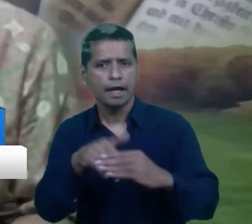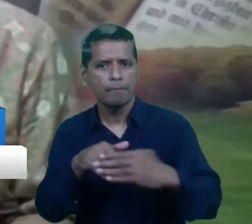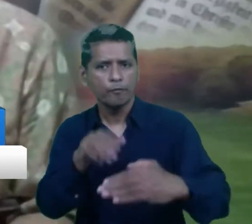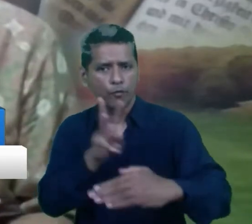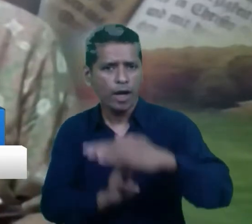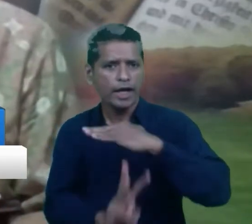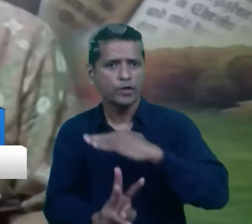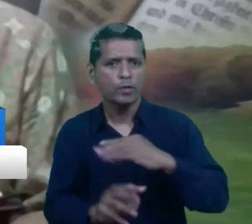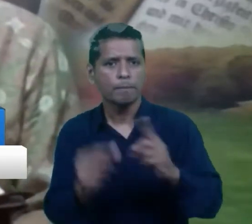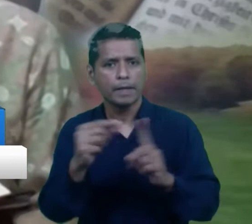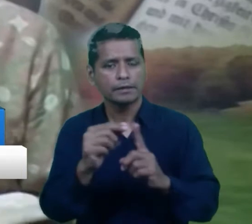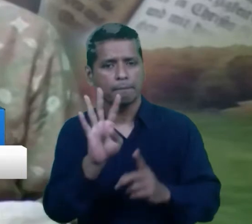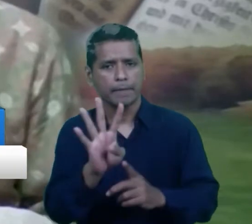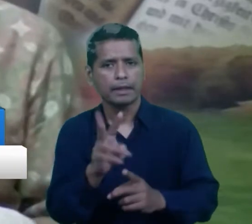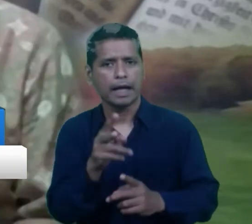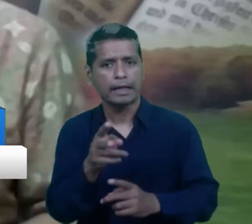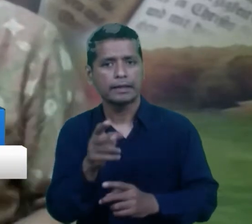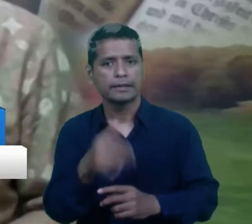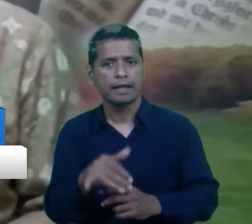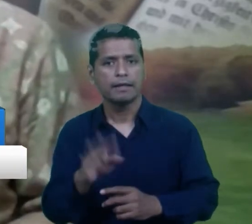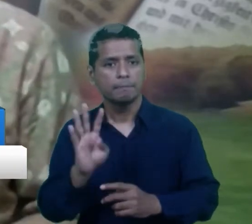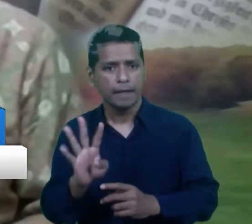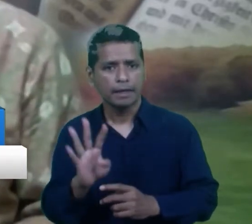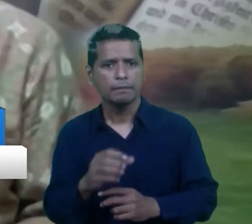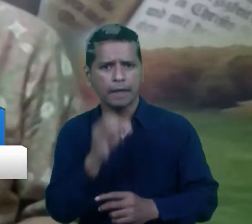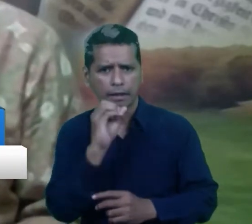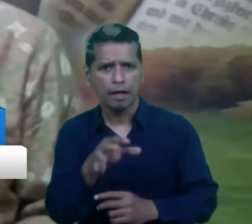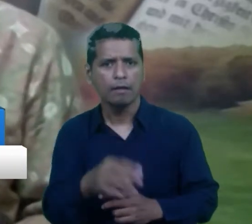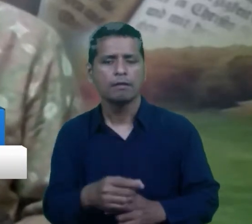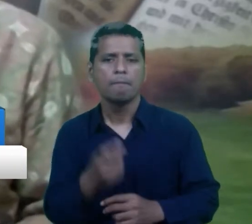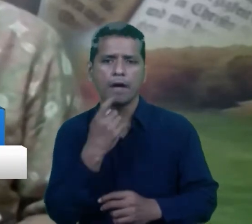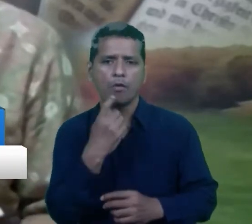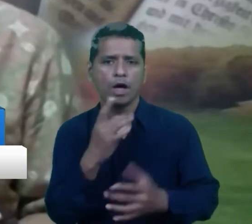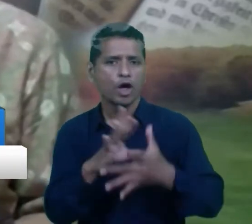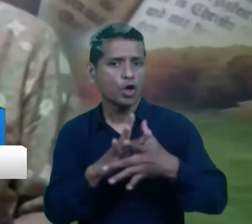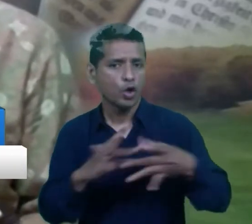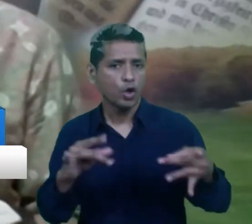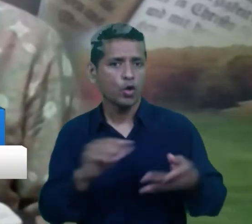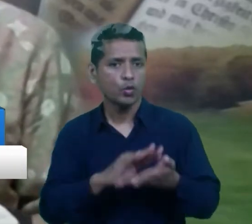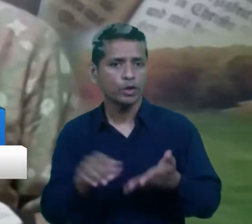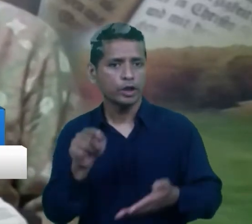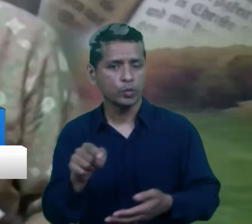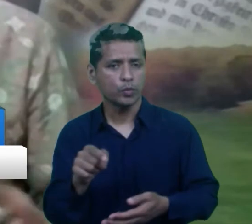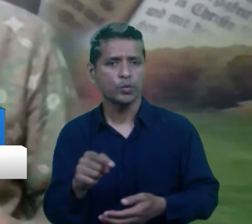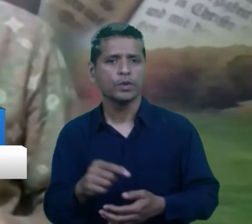itu. Nah, perhatikan, saya mau baca dalam ayat Wahyu pasal yang keempat,